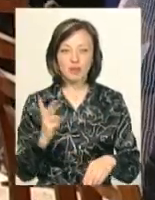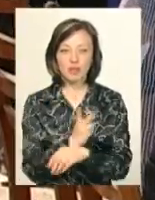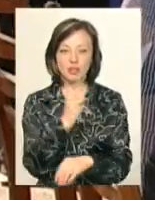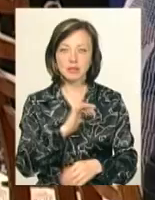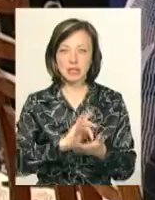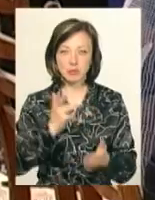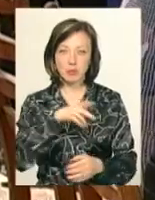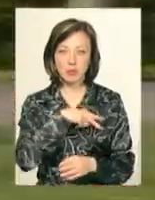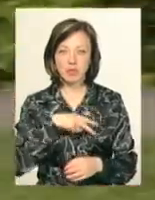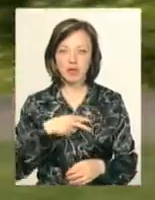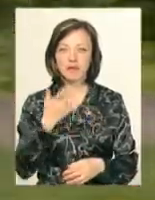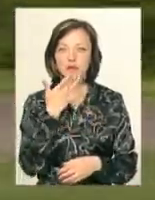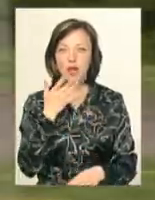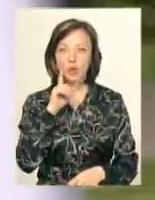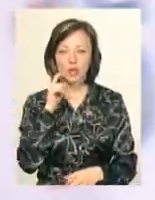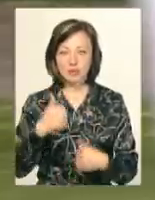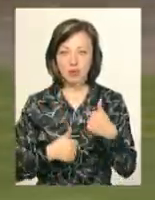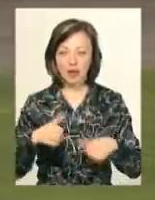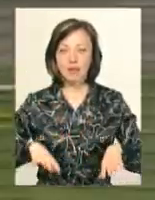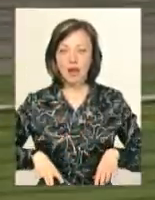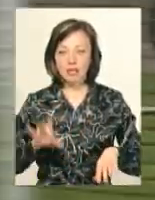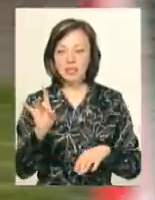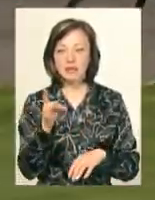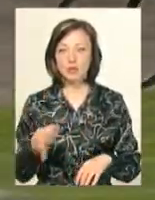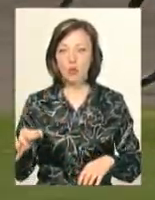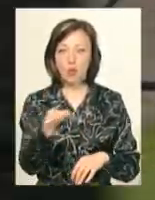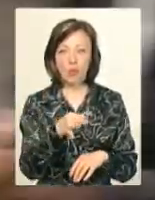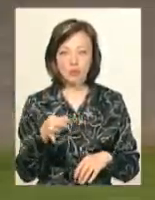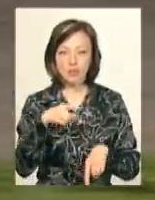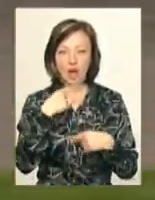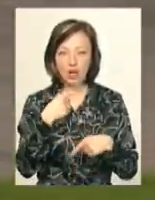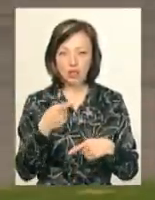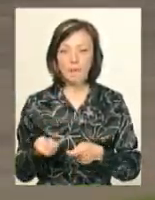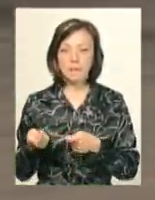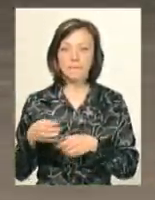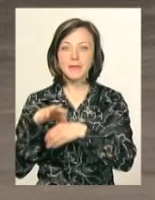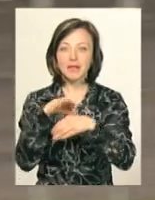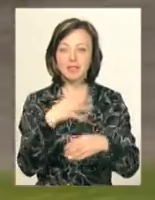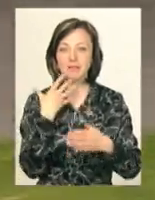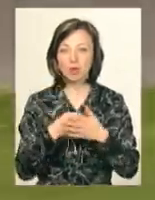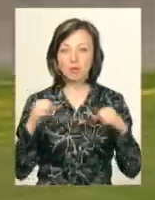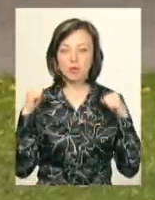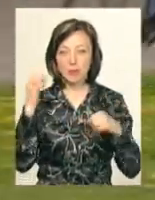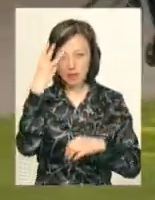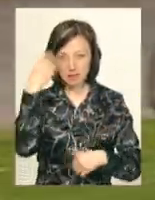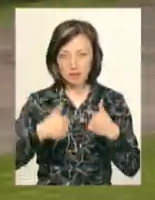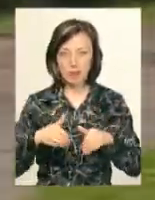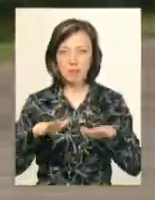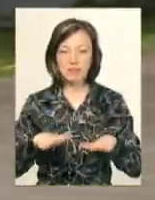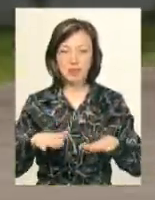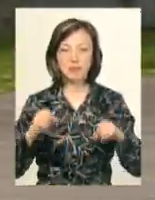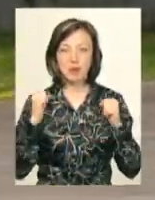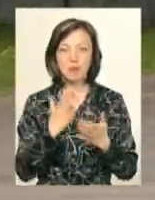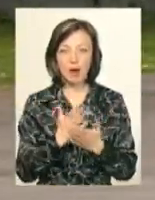срібними призерами національних юнацьких змагань. Тренер із Рівненської області Ігор Янчук каже, привіз своїх велосипедистів у Хмельницький на змагання, бо місцеві